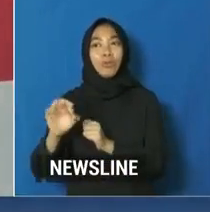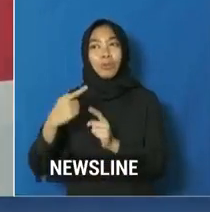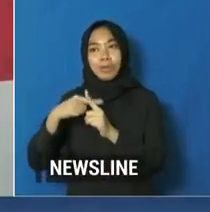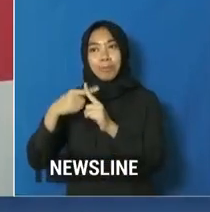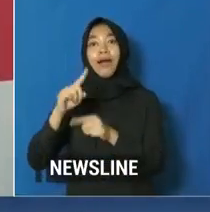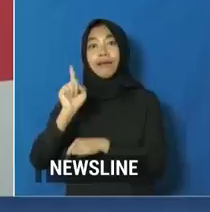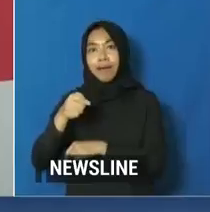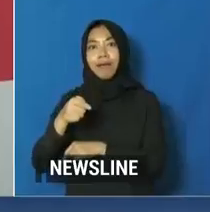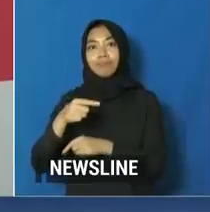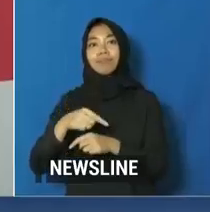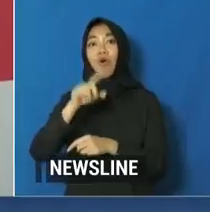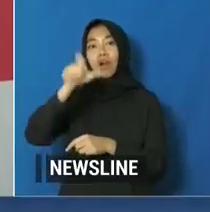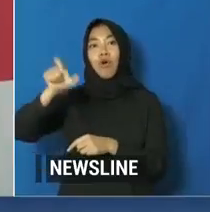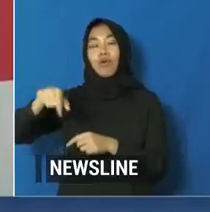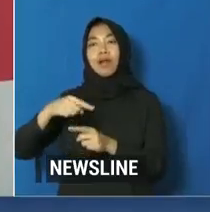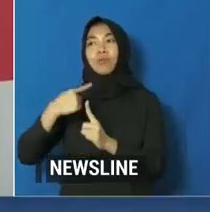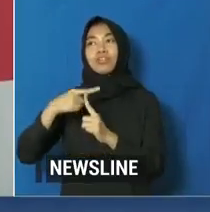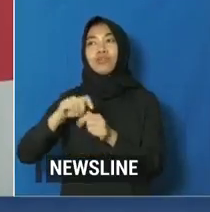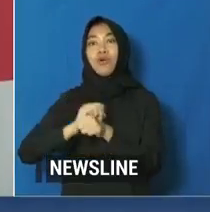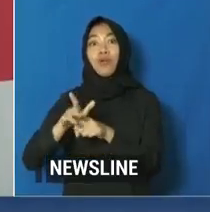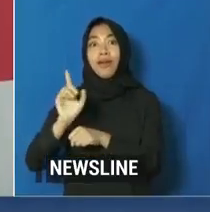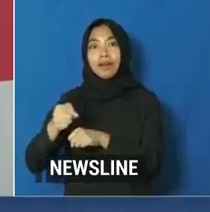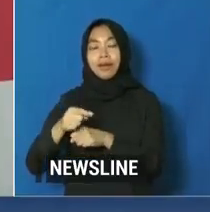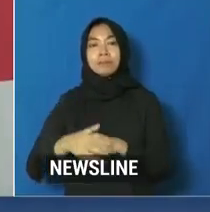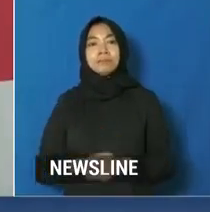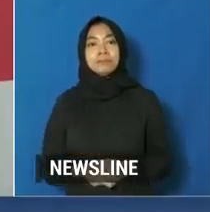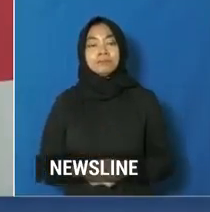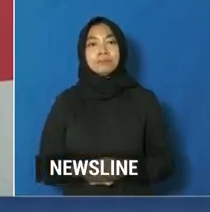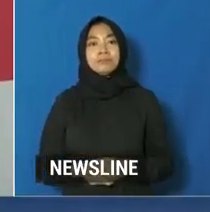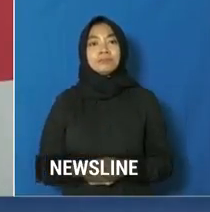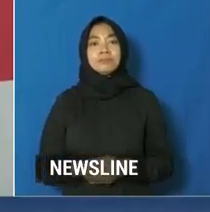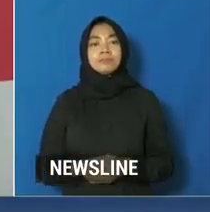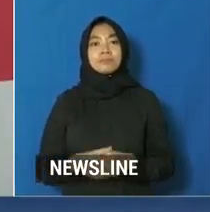terkonfirmasi positif, diantaranya satu